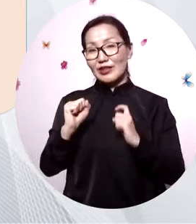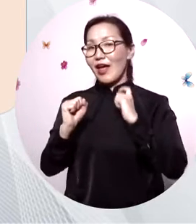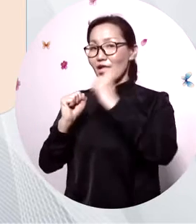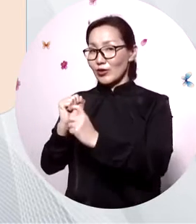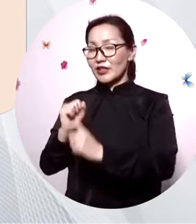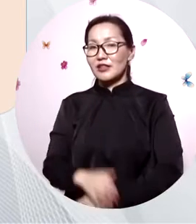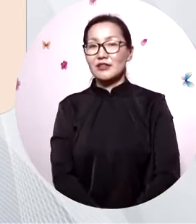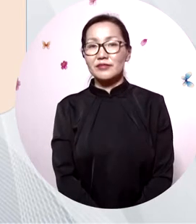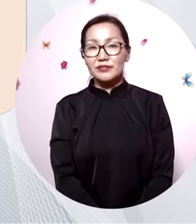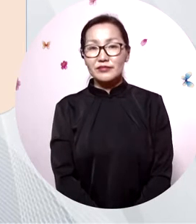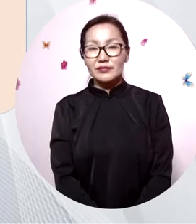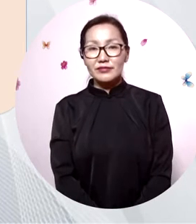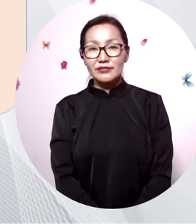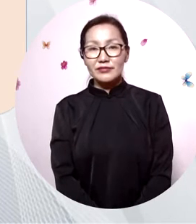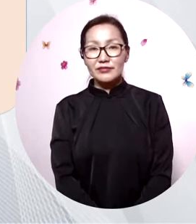хариулъя.